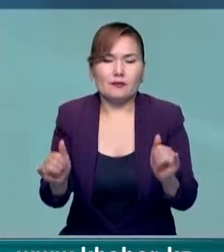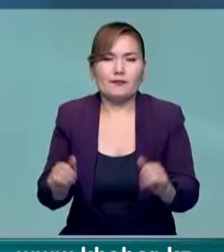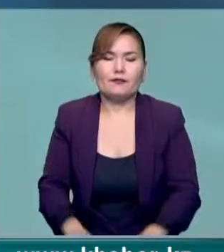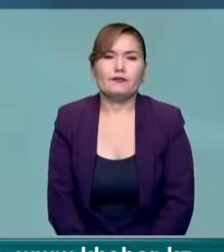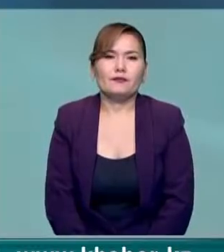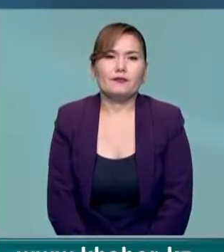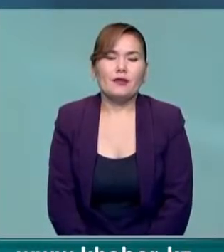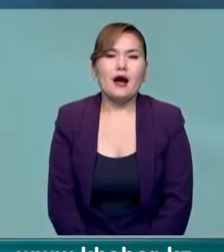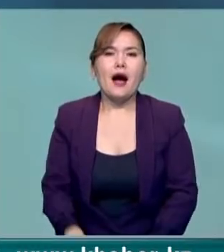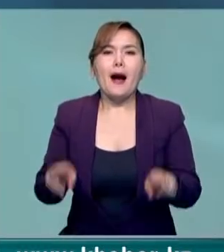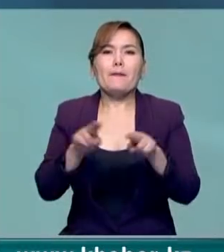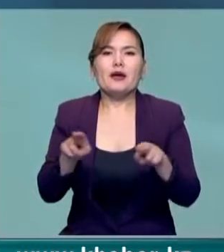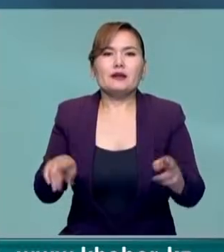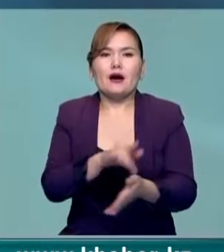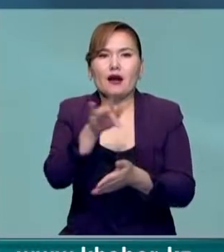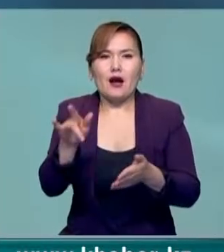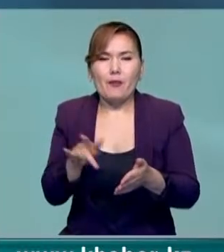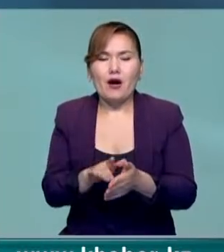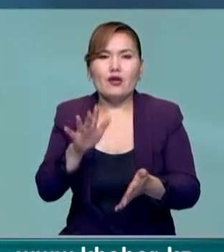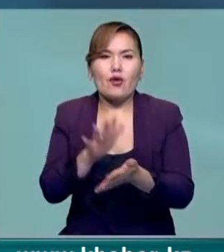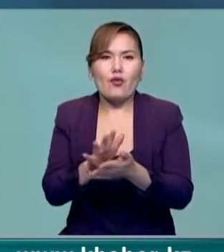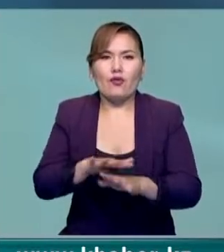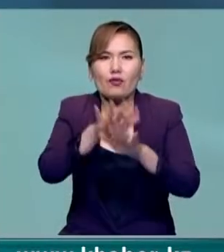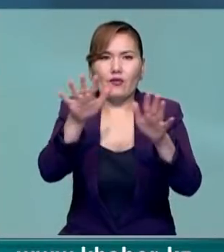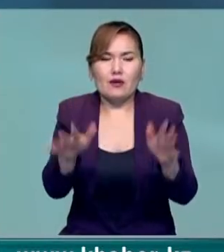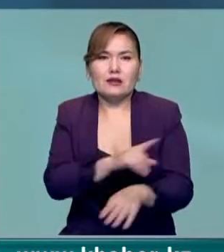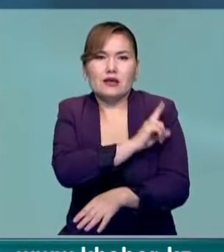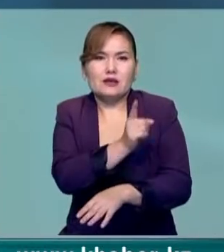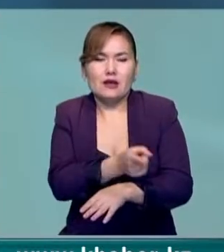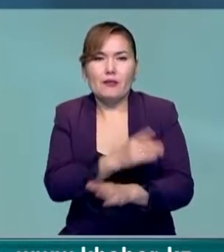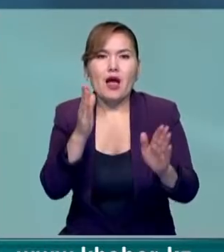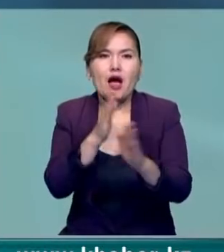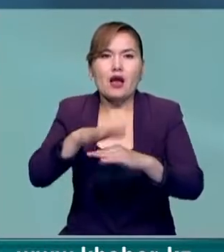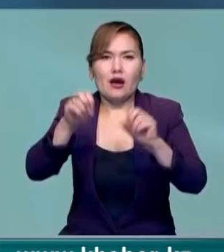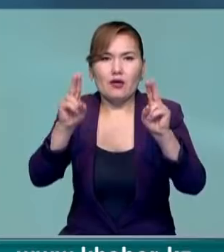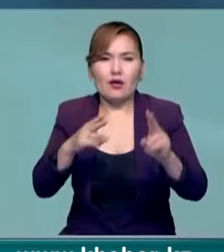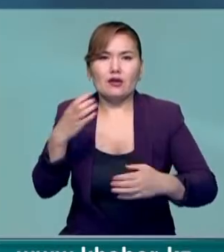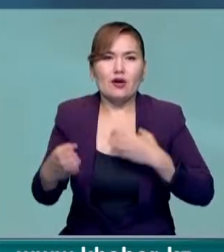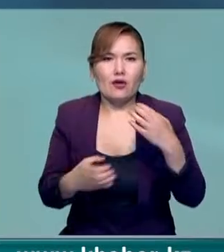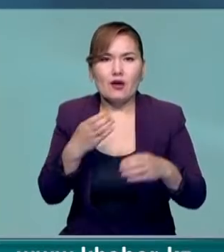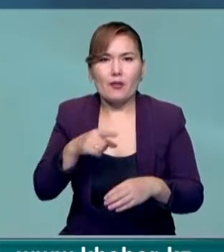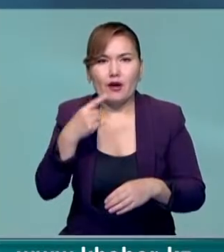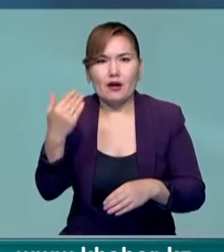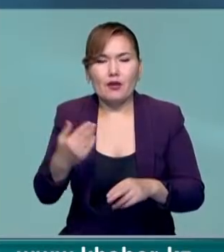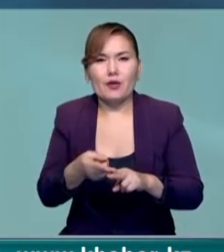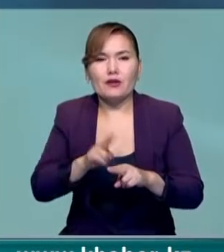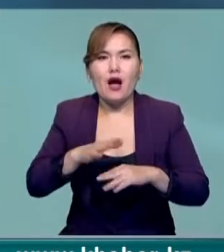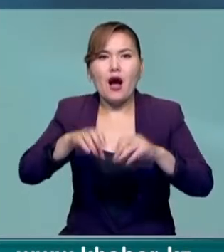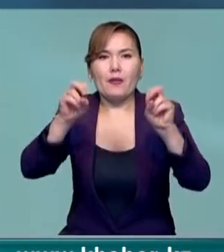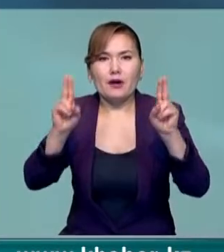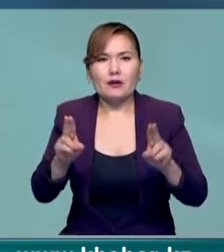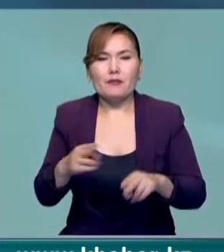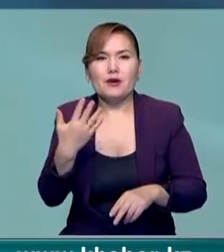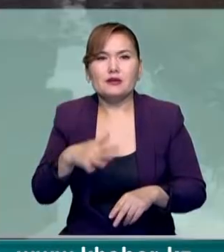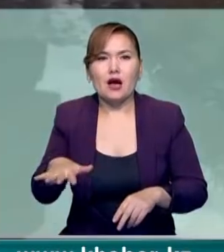Ел жаңалықтары. Петропавл қаласы қоқысқа көміліп барады. Экологтар осылай деп дабыл қағып отыр. Өйткені мамандар 5 аудан